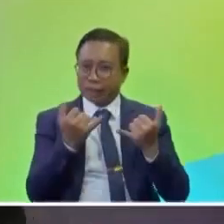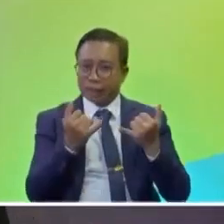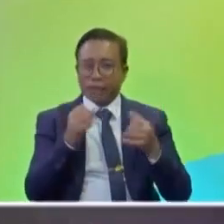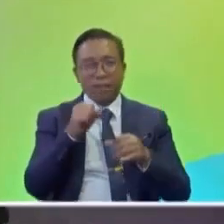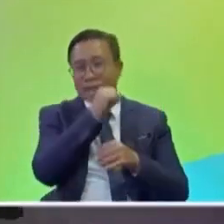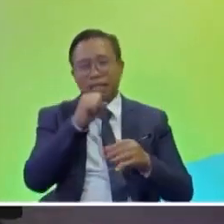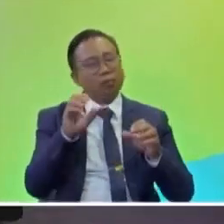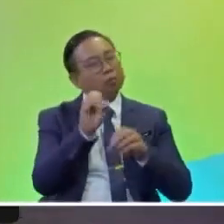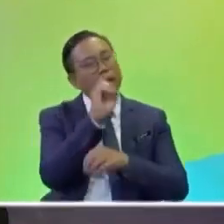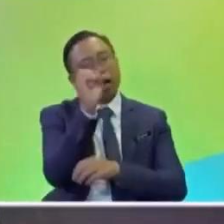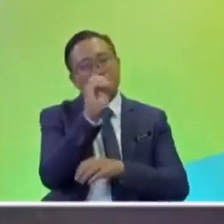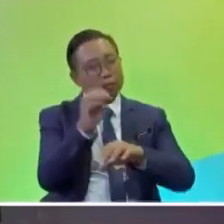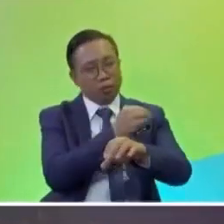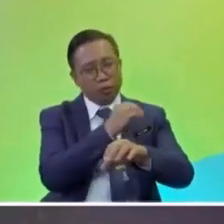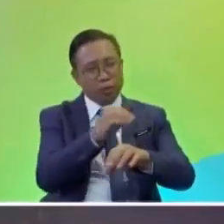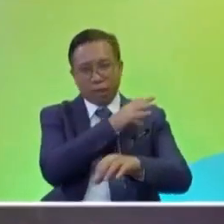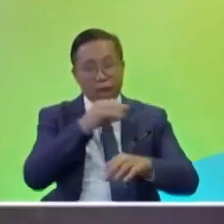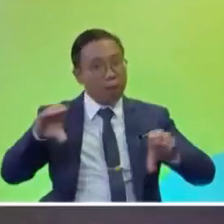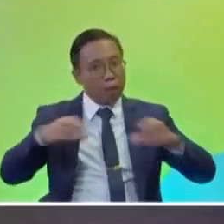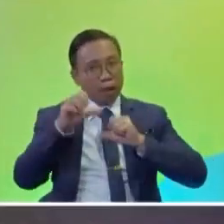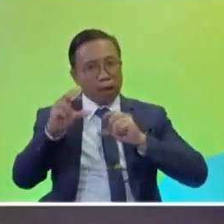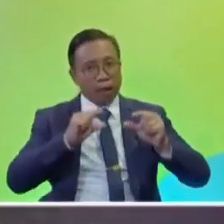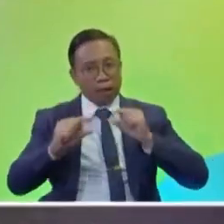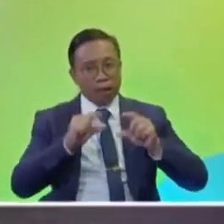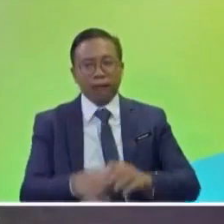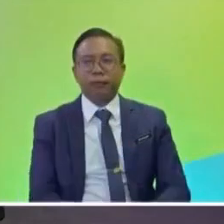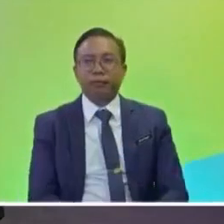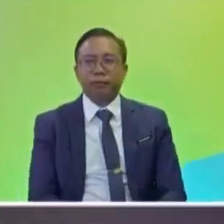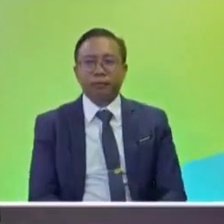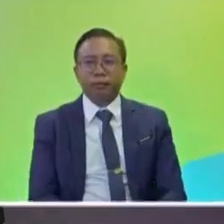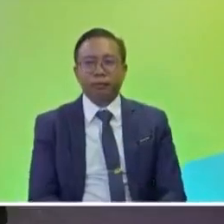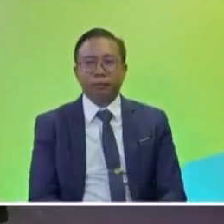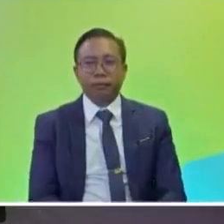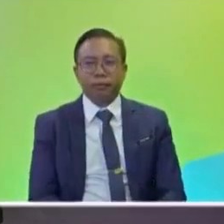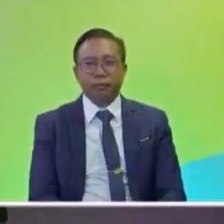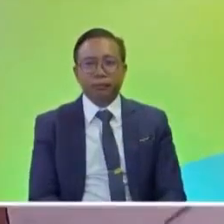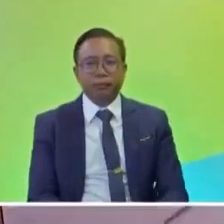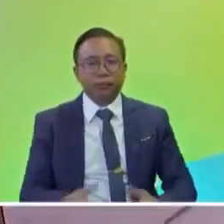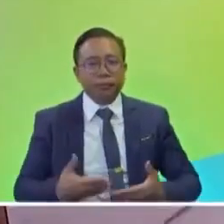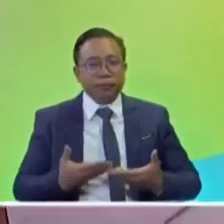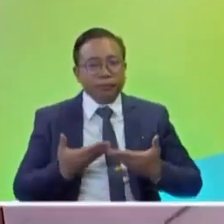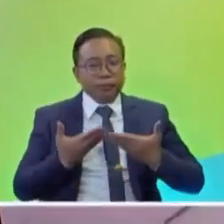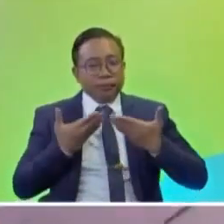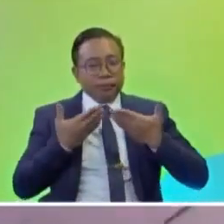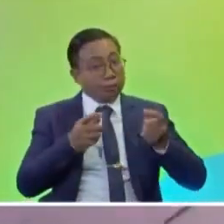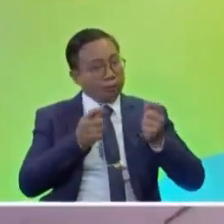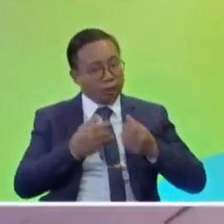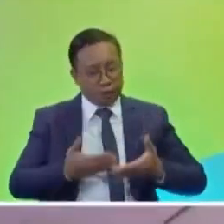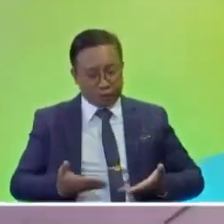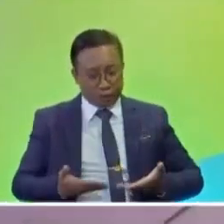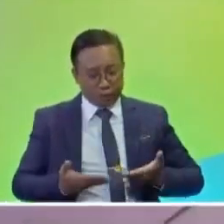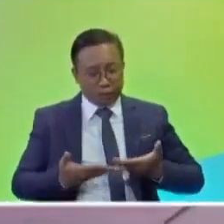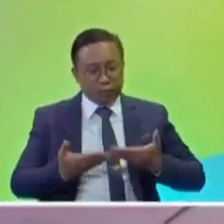nyanyi tanpa muzik dan buat pergerakan. Okey cikgu. Okey. Okey. Macam biasa. Tarik